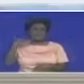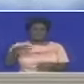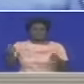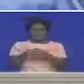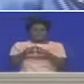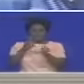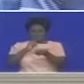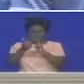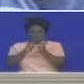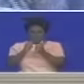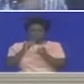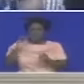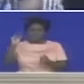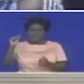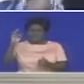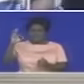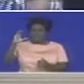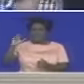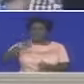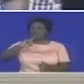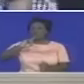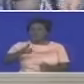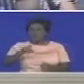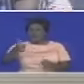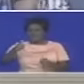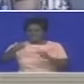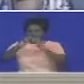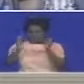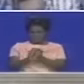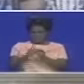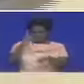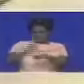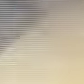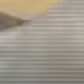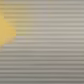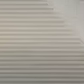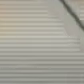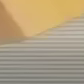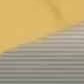wapya wa Ingwe watoa tahadhari kwa vilabu pinzani msimu huu.